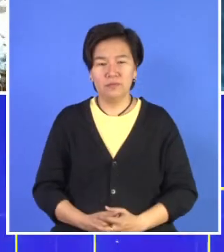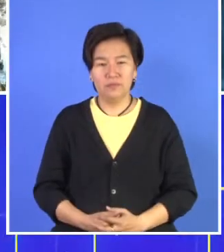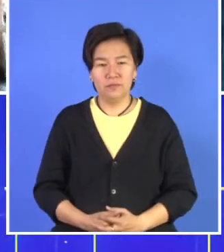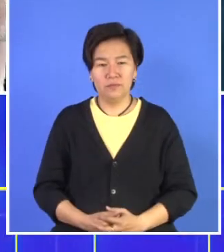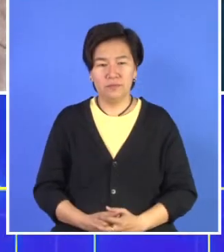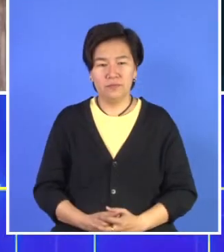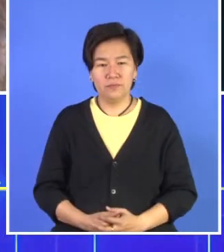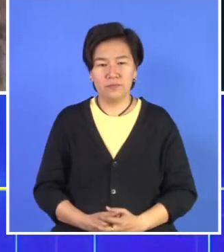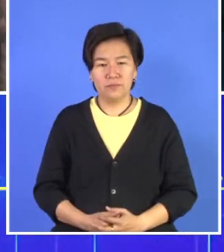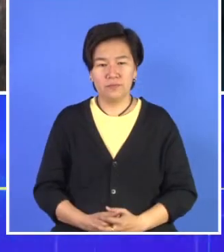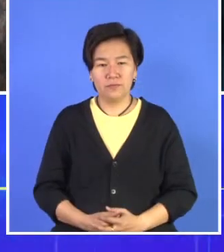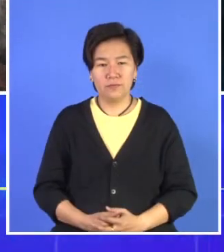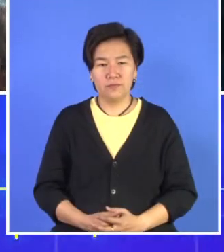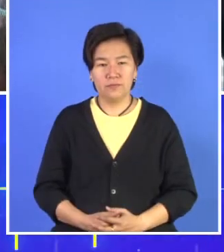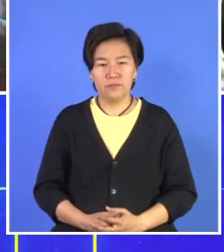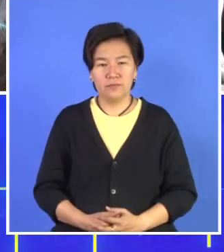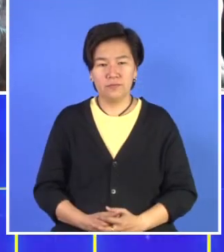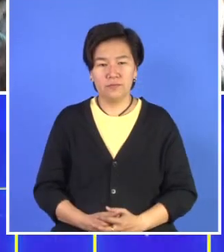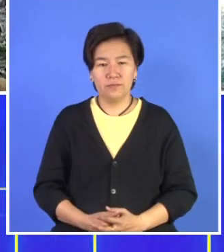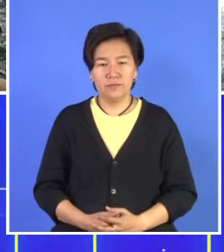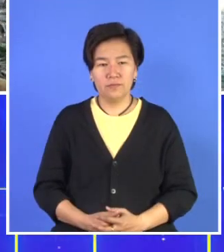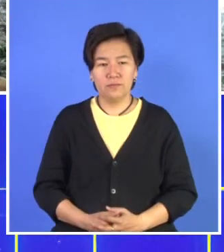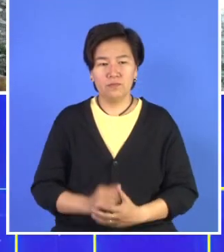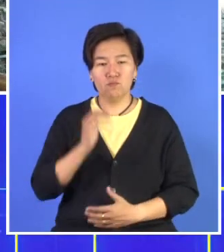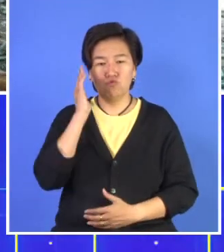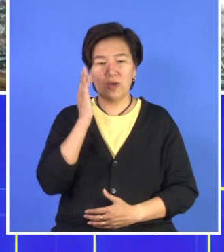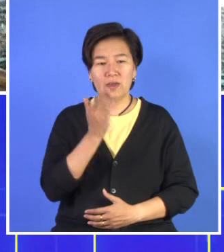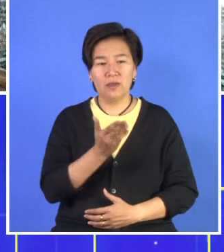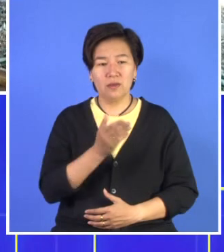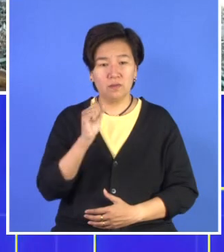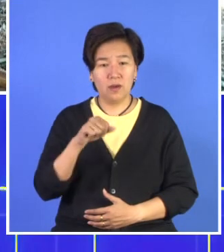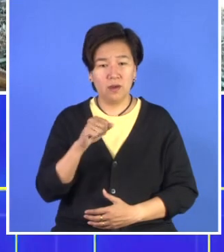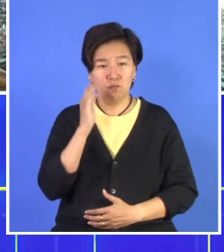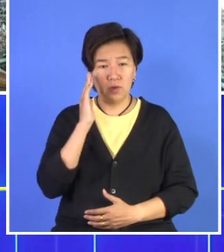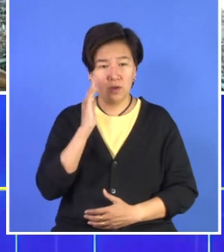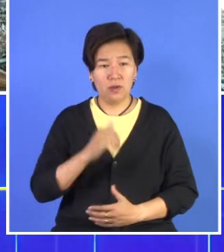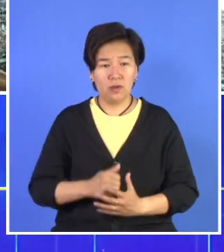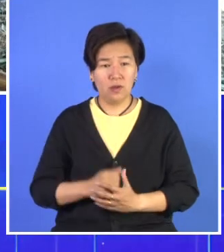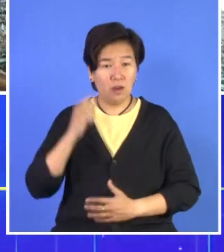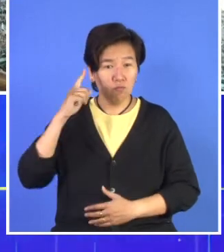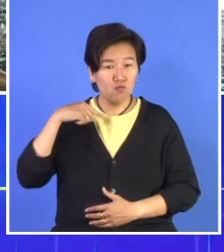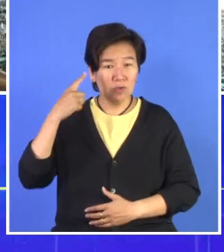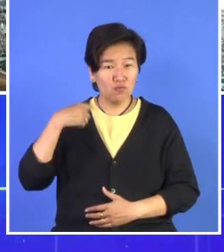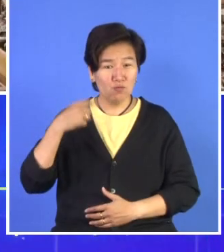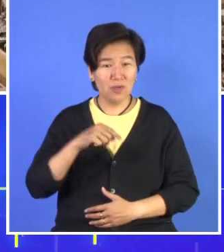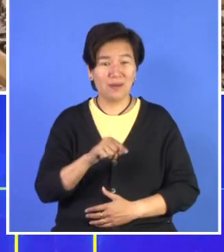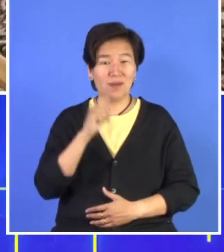ากตัวผู้หรือตัวเมียนะ ตัวผู้ ใช่ไหม ไม่ใช ่ ตัวเมียพูดผิ